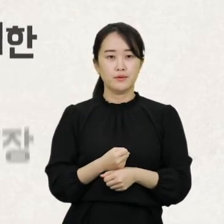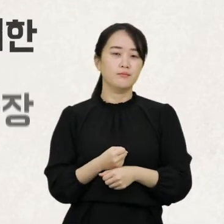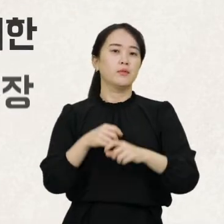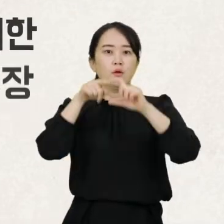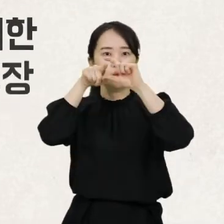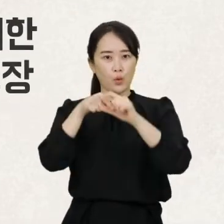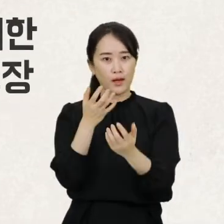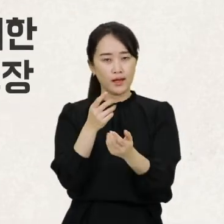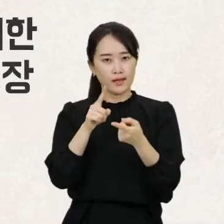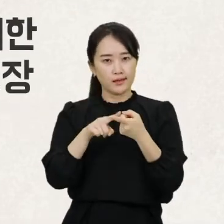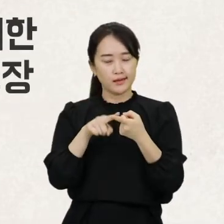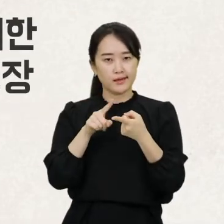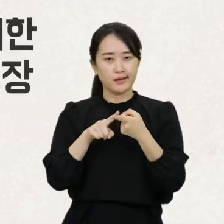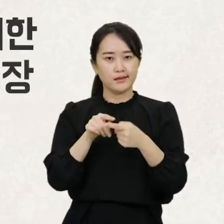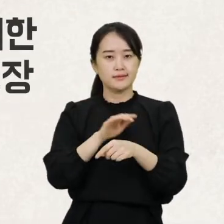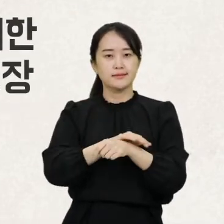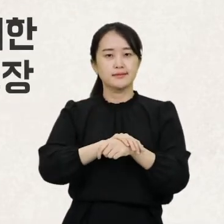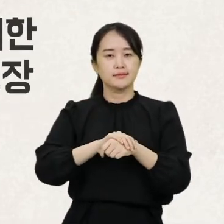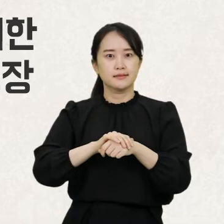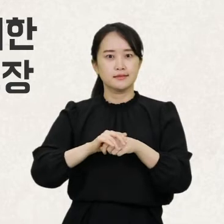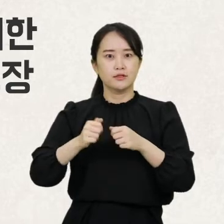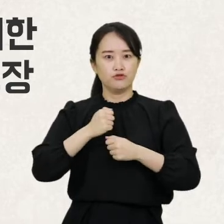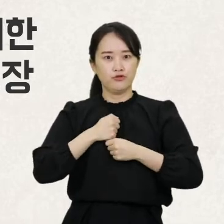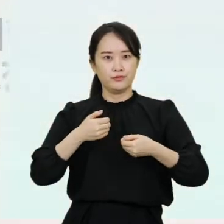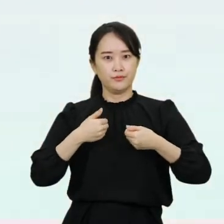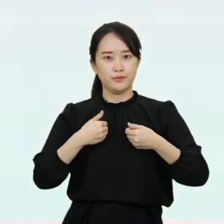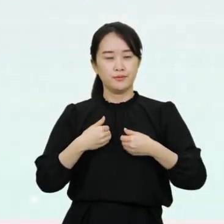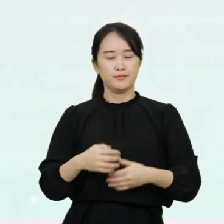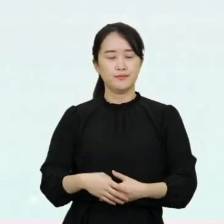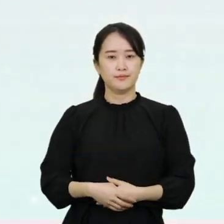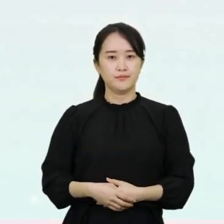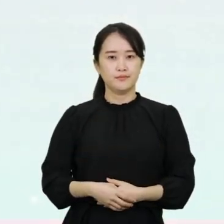통계에 대한 접근성을 보장해야 한다고 정하고 있어요.